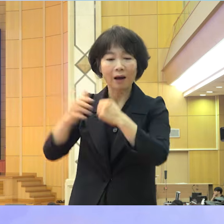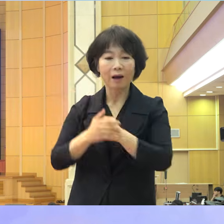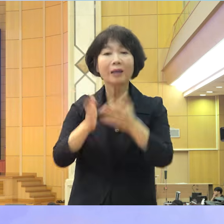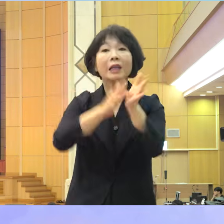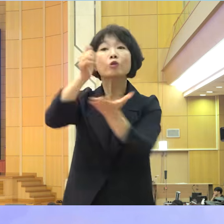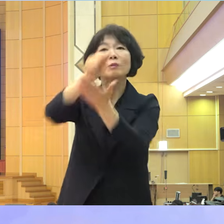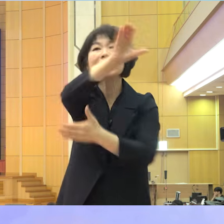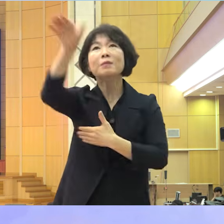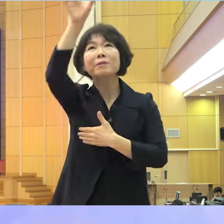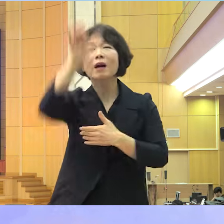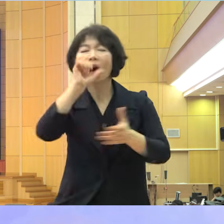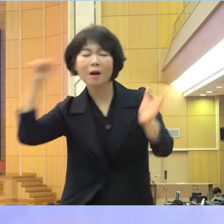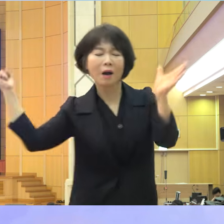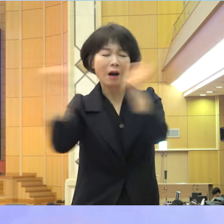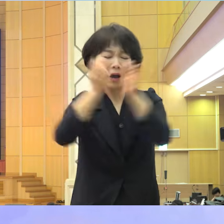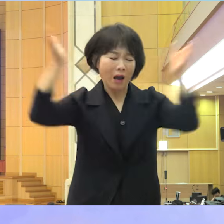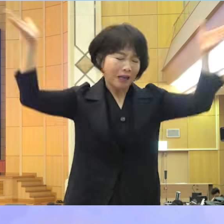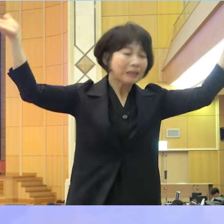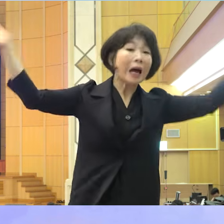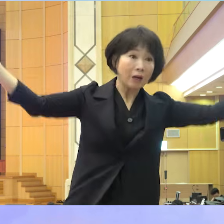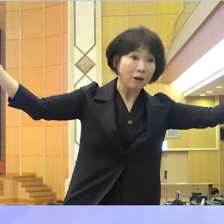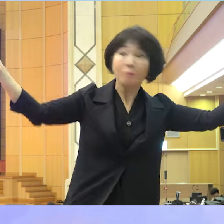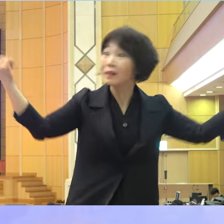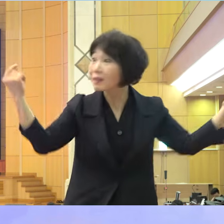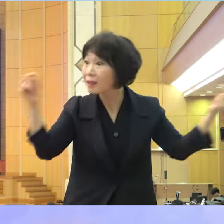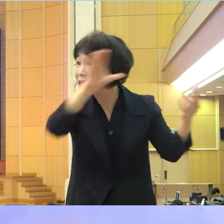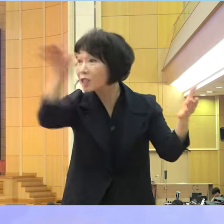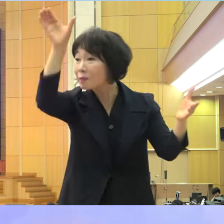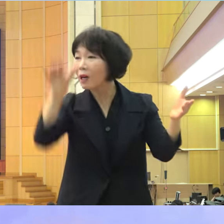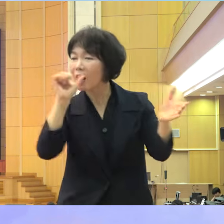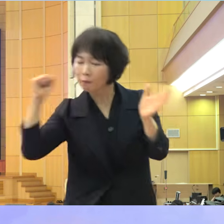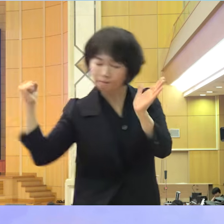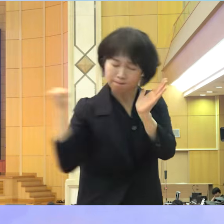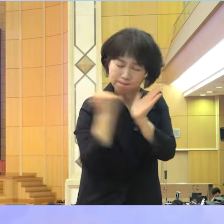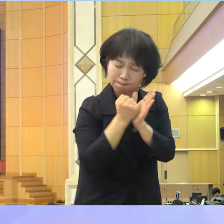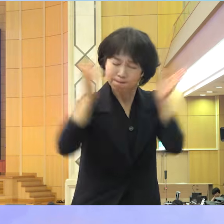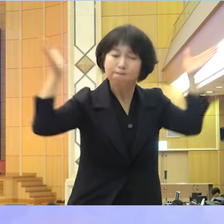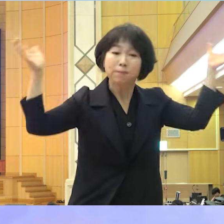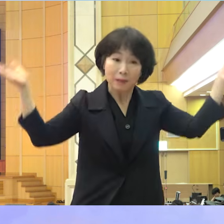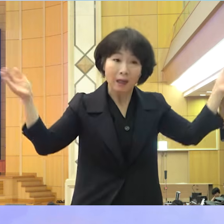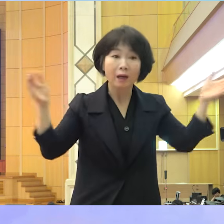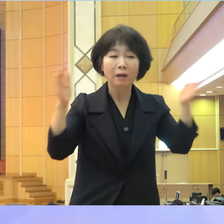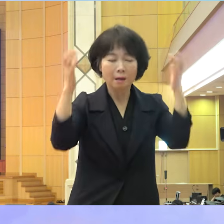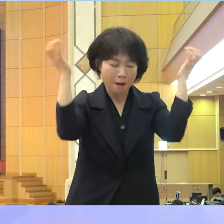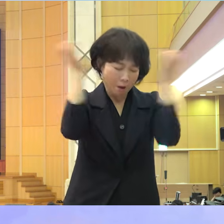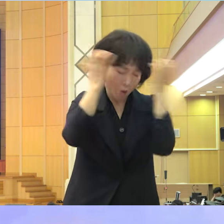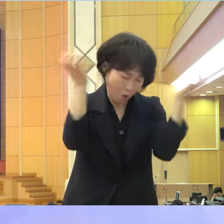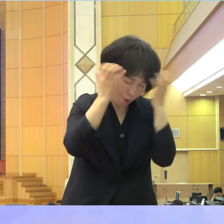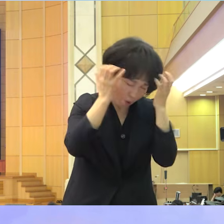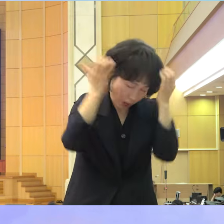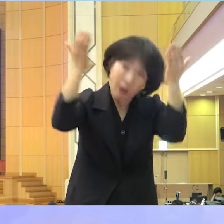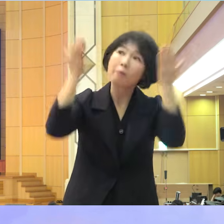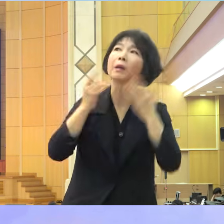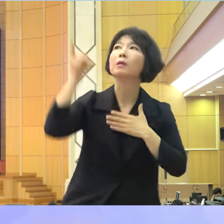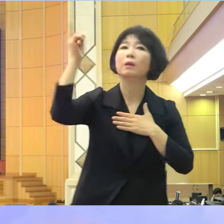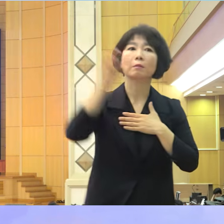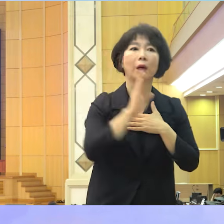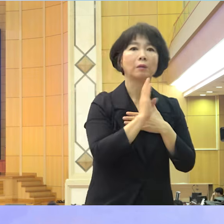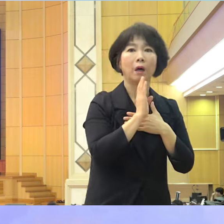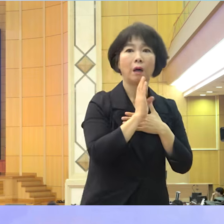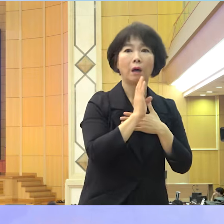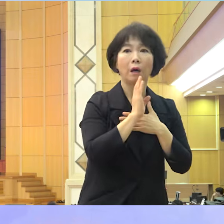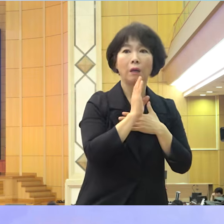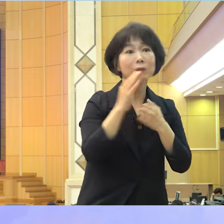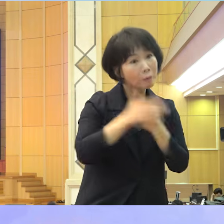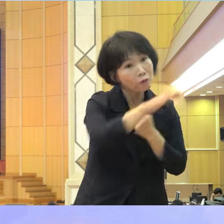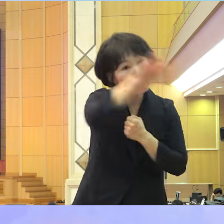십자가에 달린 자마다, 십자가에 달려서 예수 고난 보셨네. 그래서